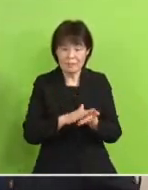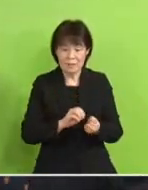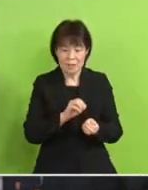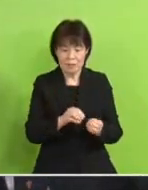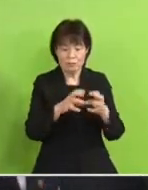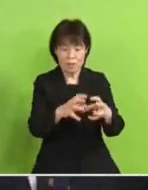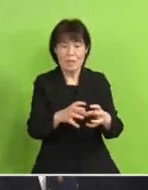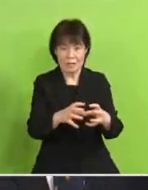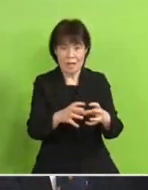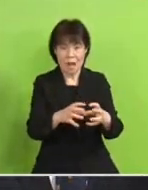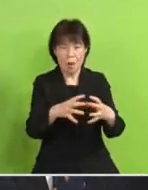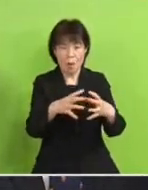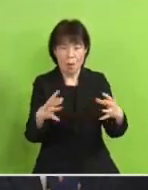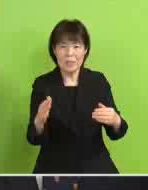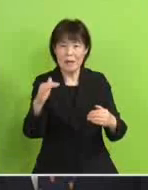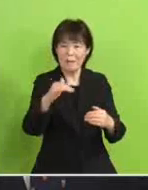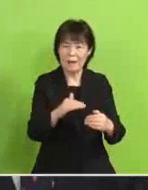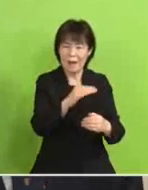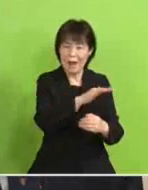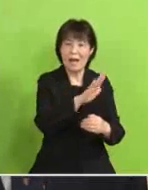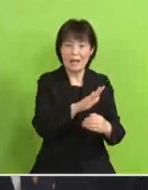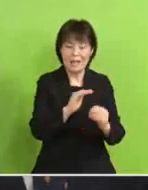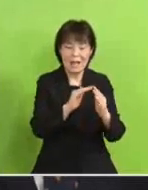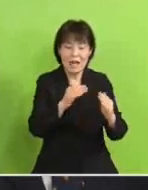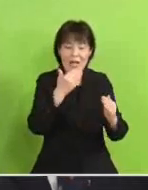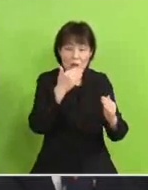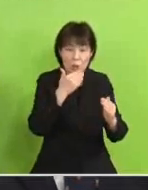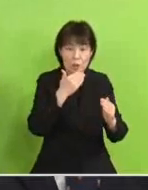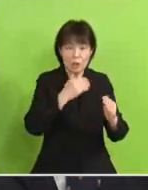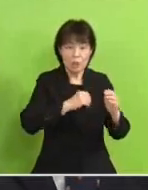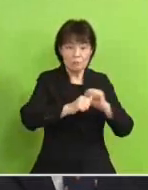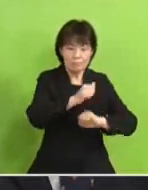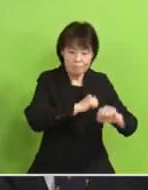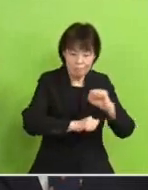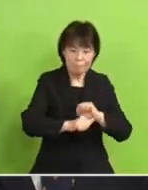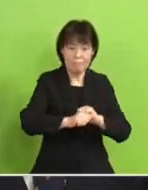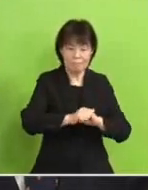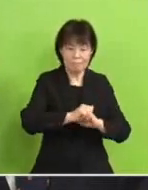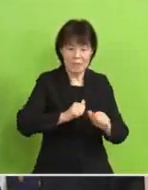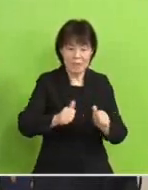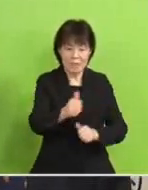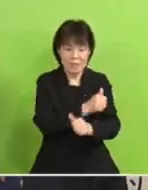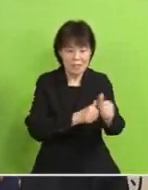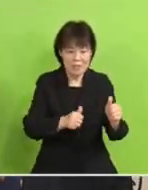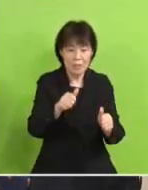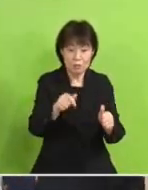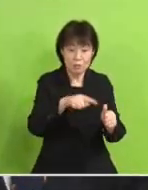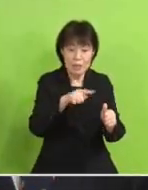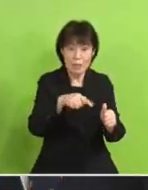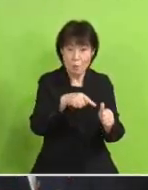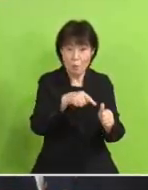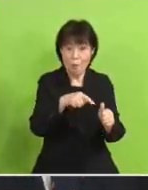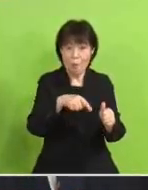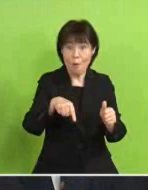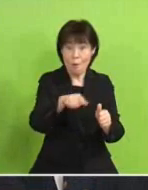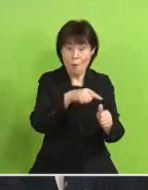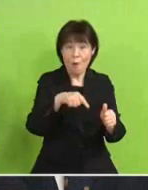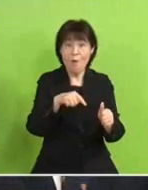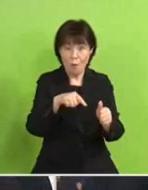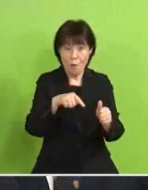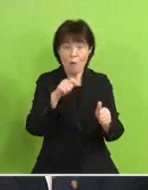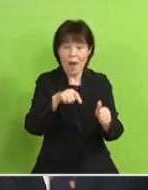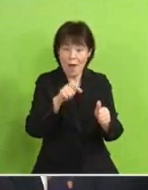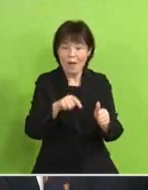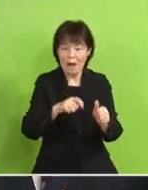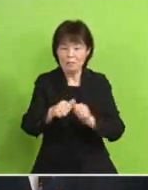ターには大きな流れがあって、会食などで活動性の高い世代で発生したクラスターが活動性が